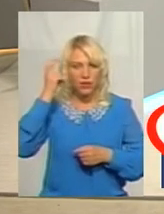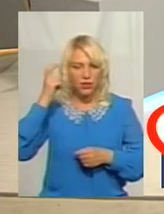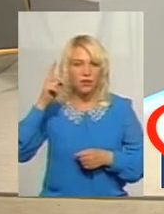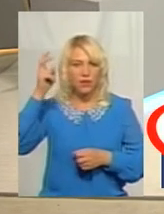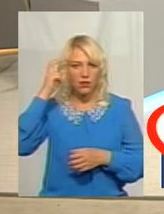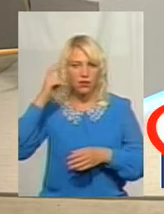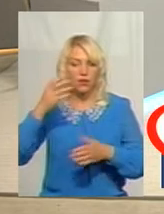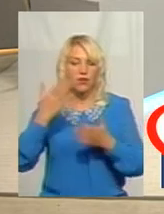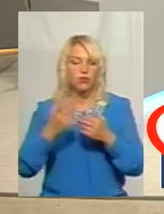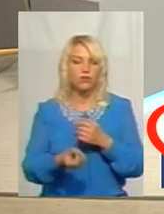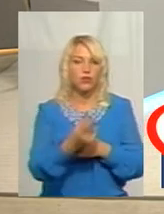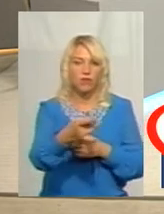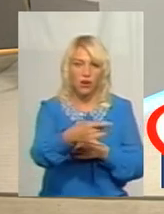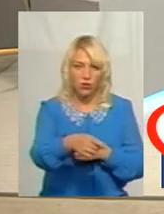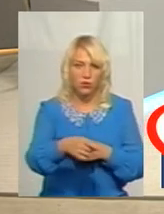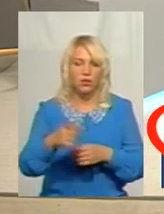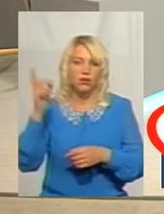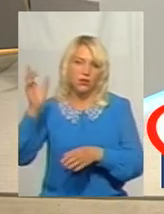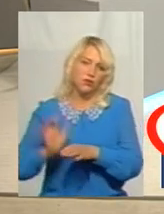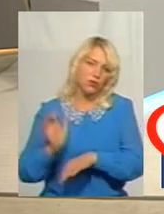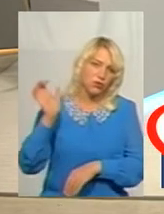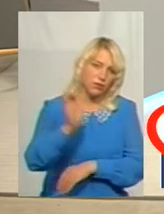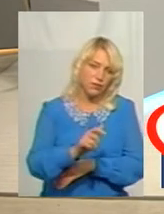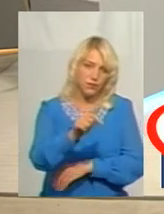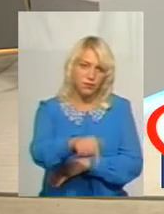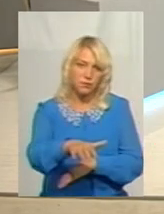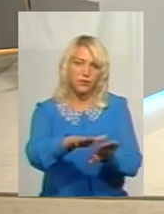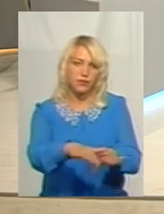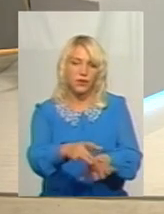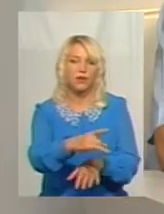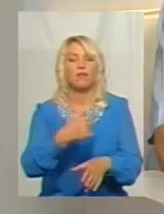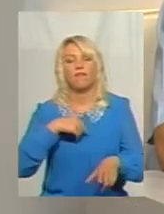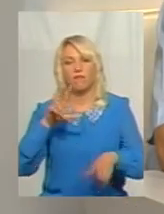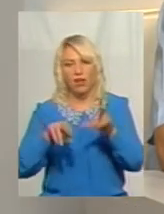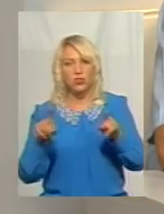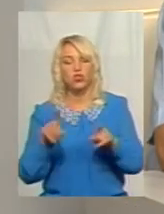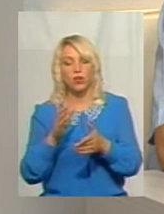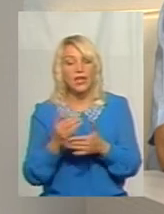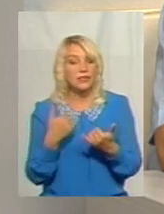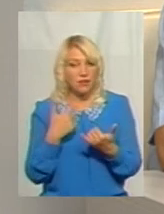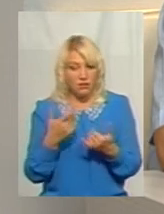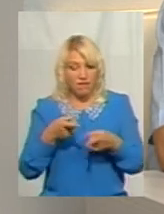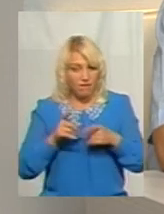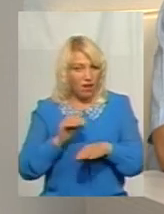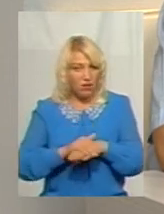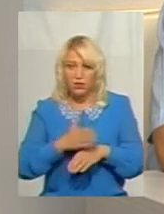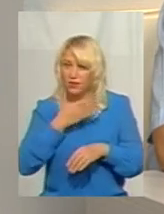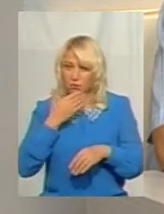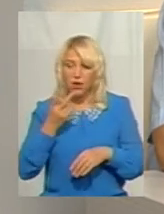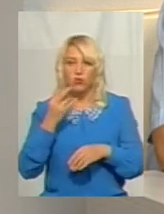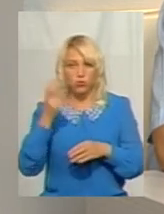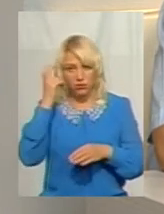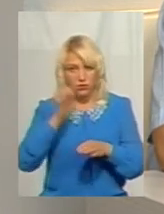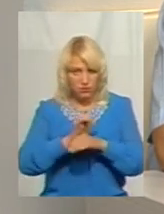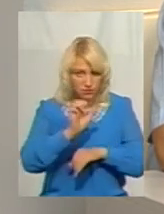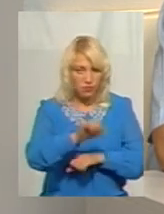вони доставляються звідти. Через те ми вважаємо, що вони теж є, хоча наразі в області їх немає. І